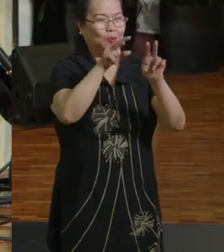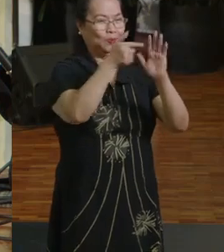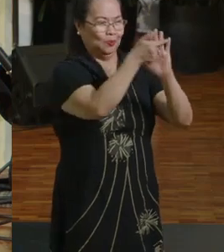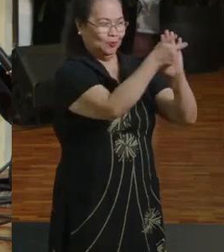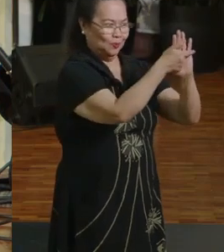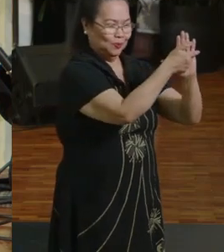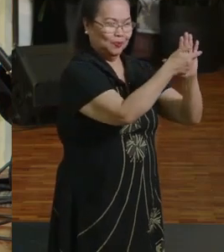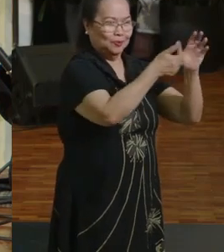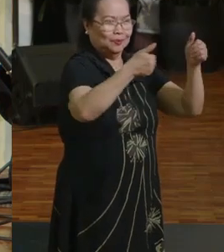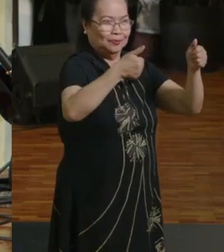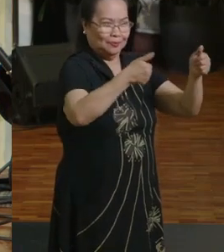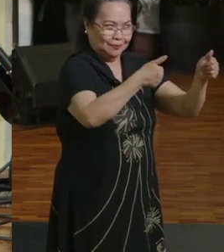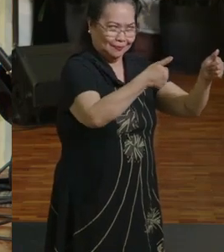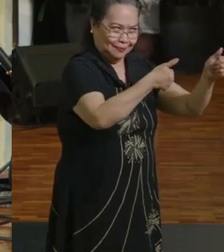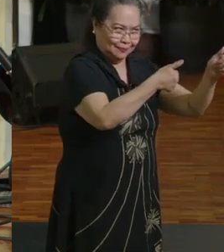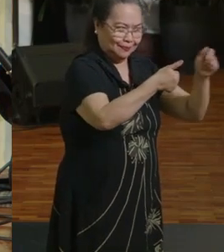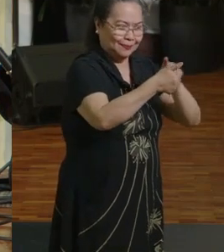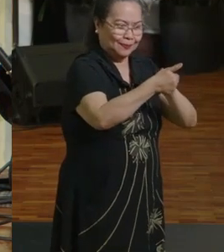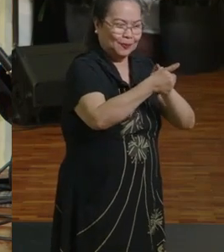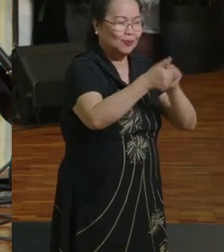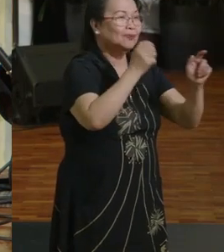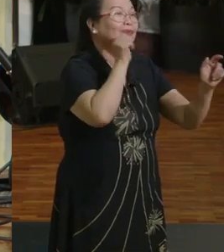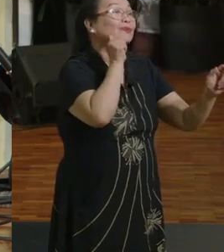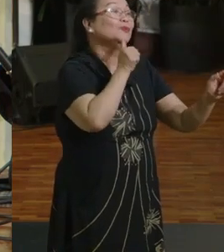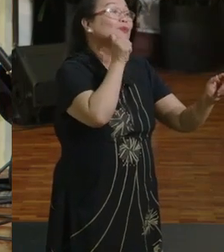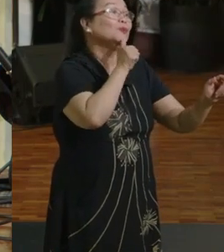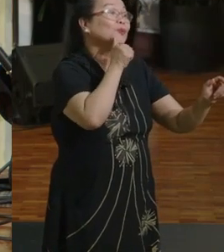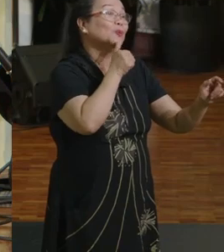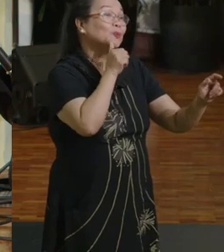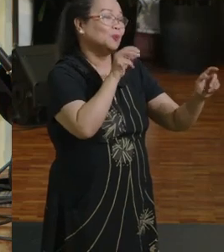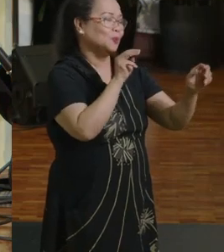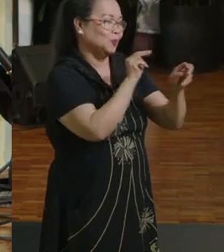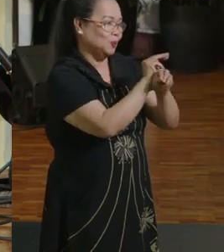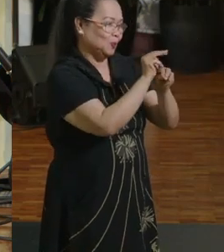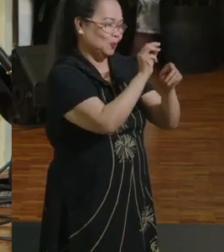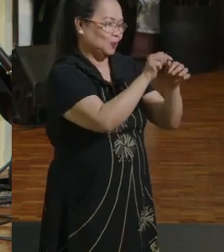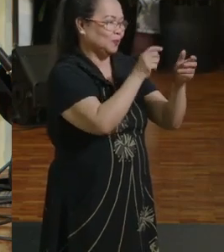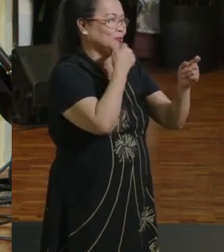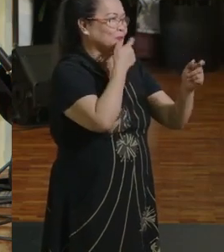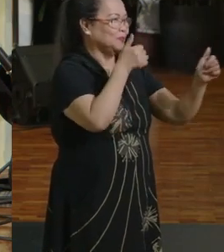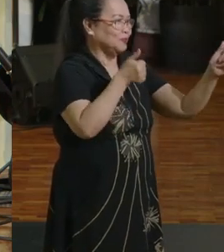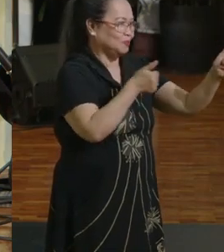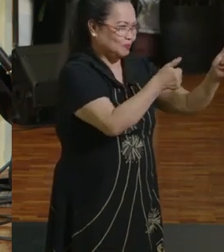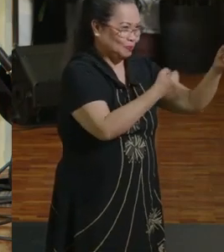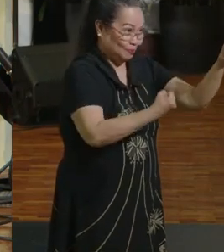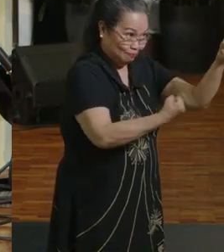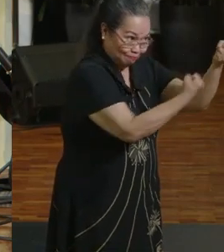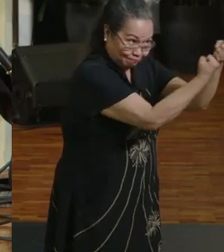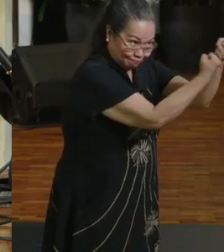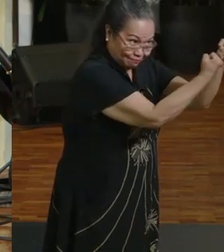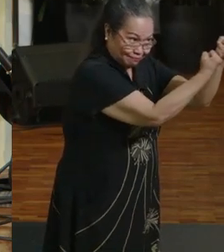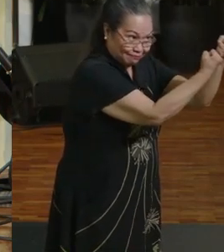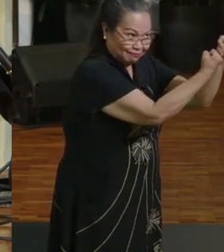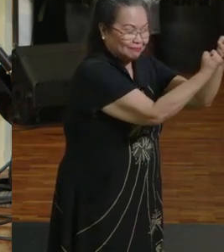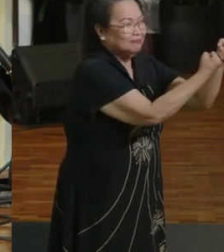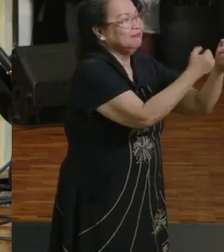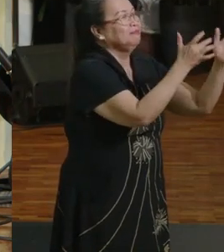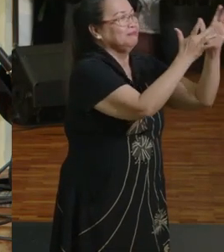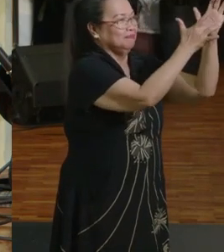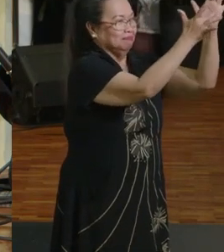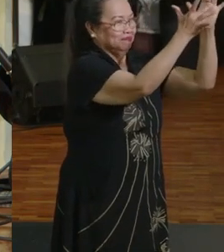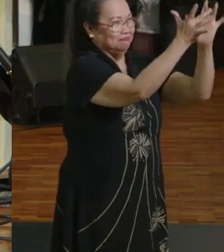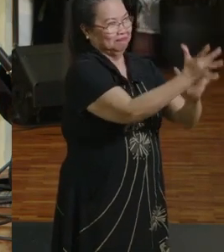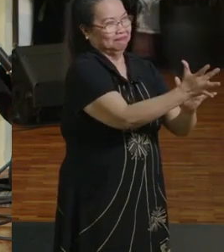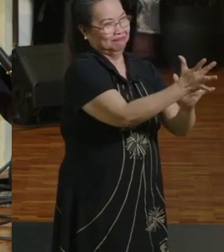they followed him and ministered to him. Anthropos, they supported him.